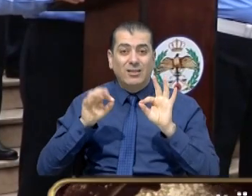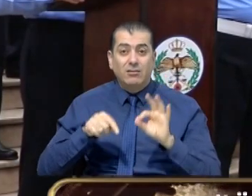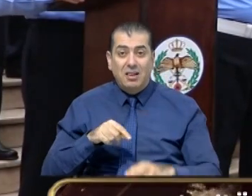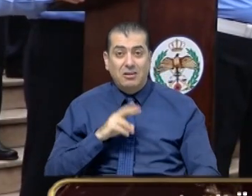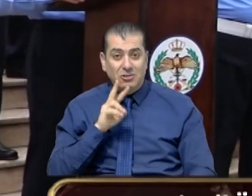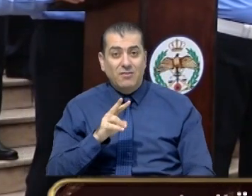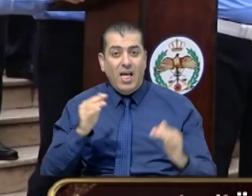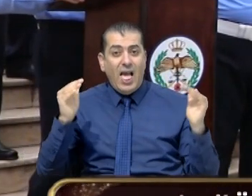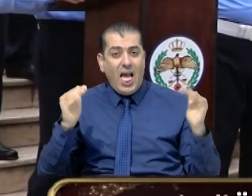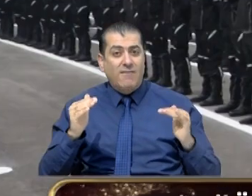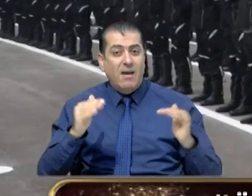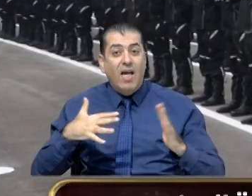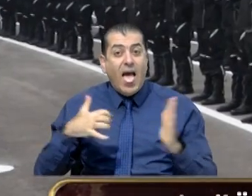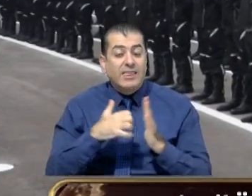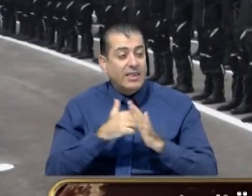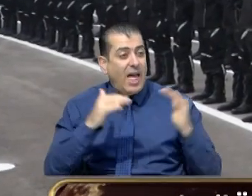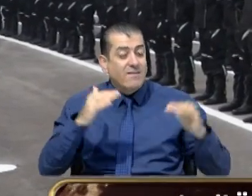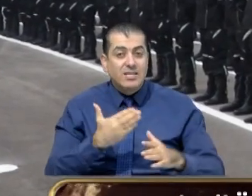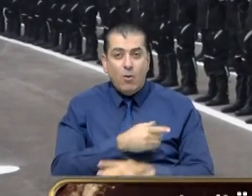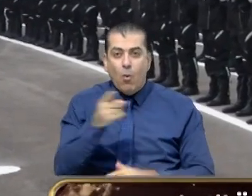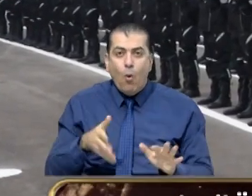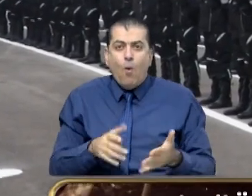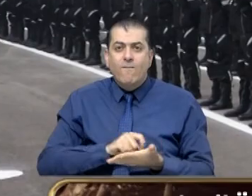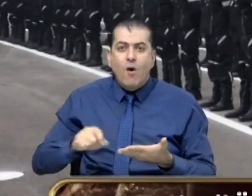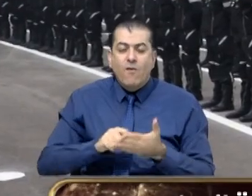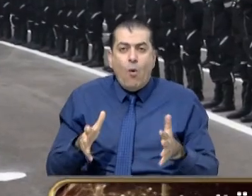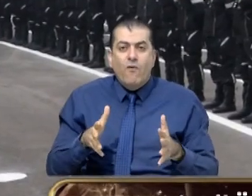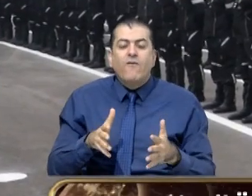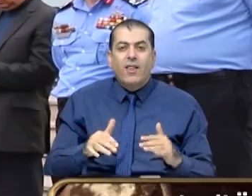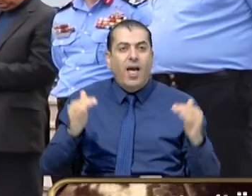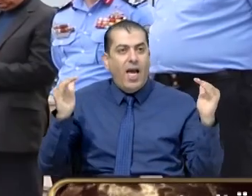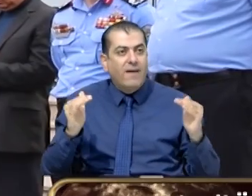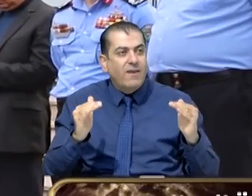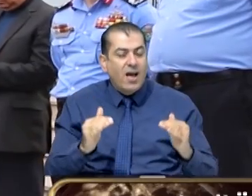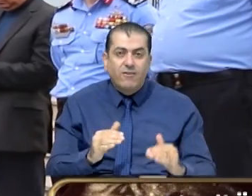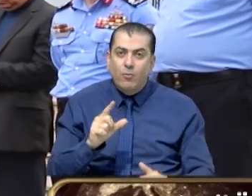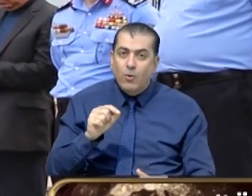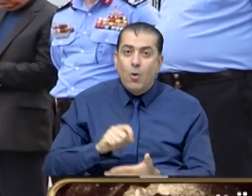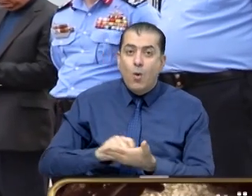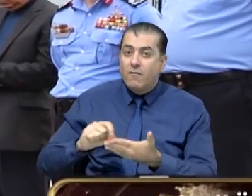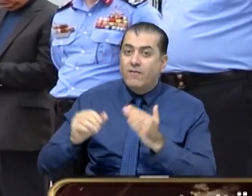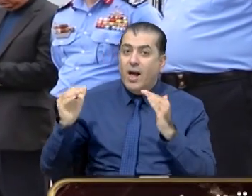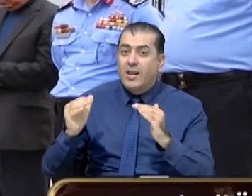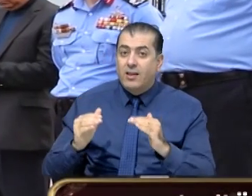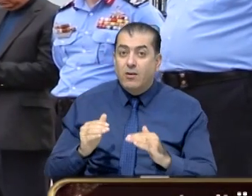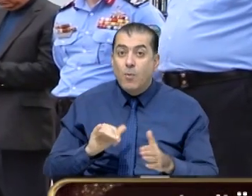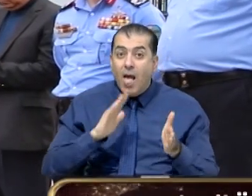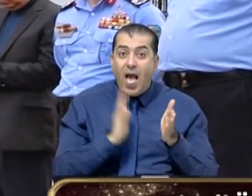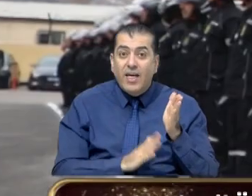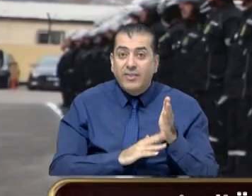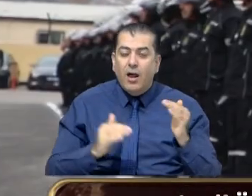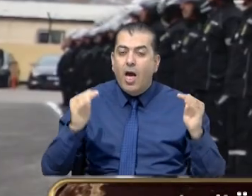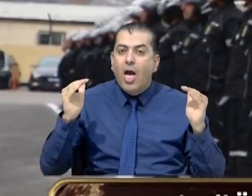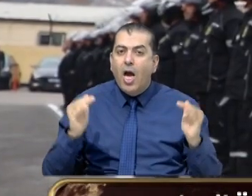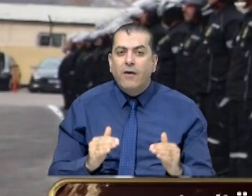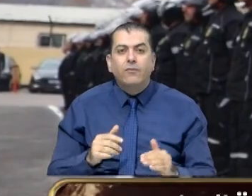قانون السير الجديد انخفاضا وتراجعا في اعداد الحوادث المروريه والمخالفات المروريه ولا سيما الخطره